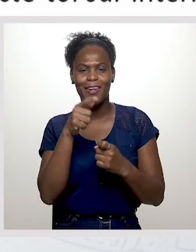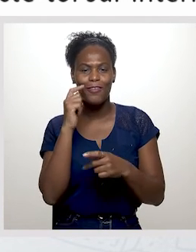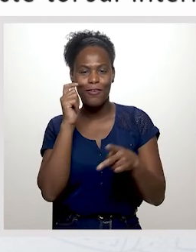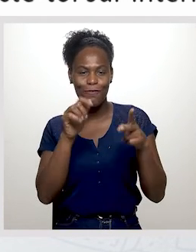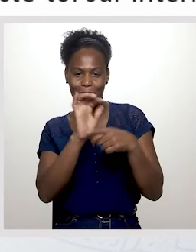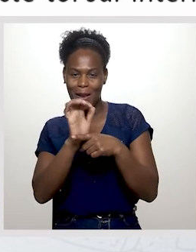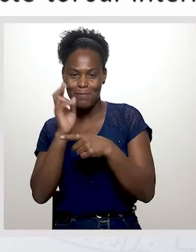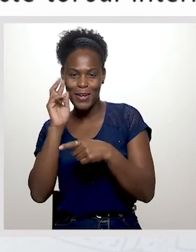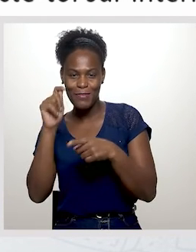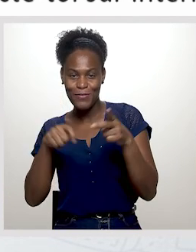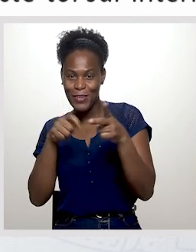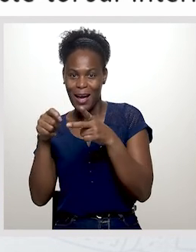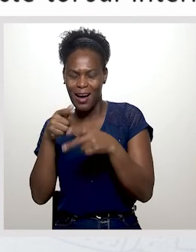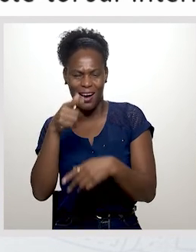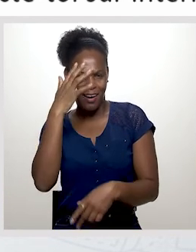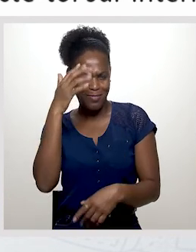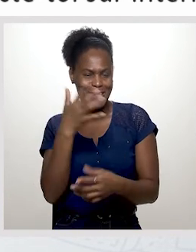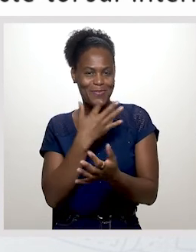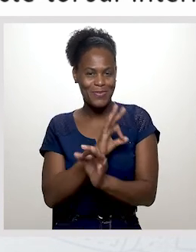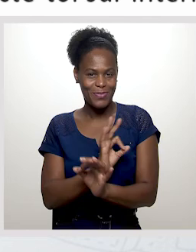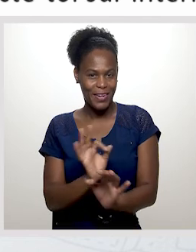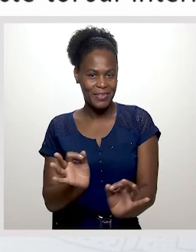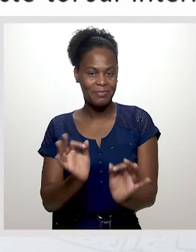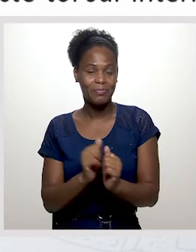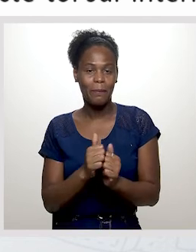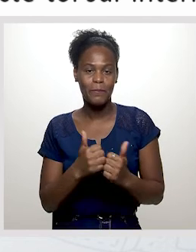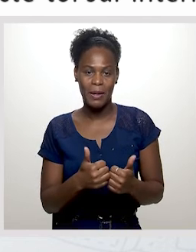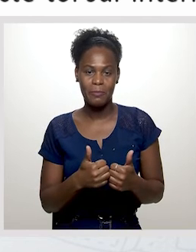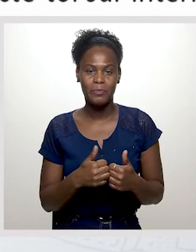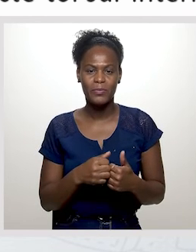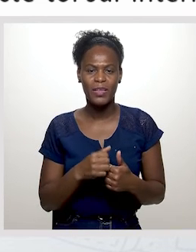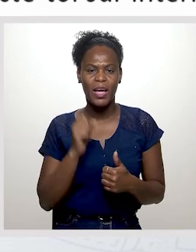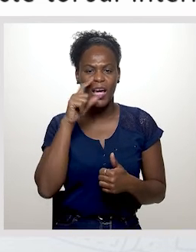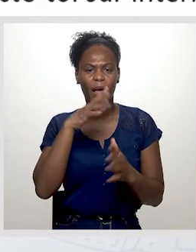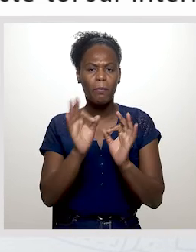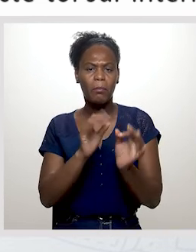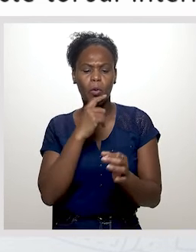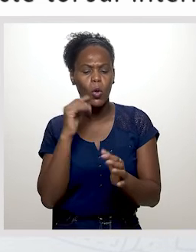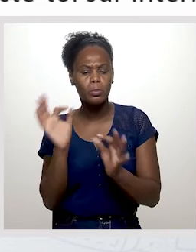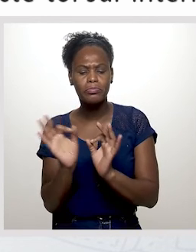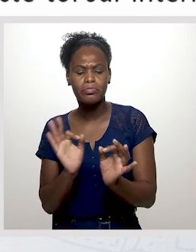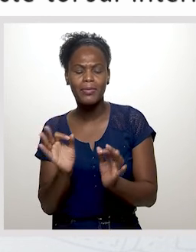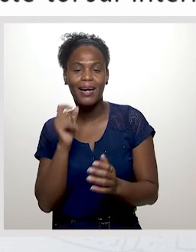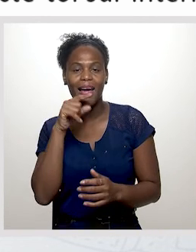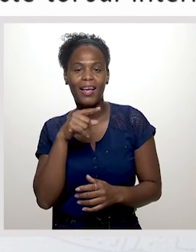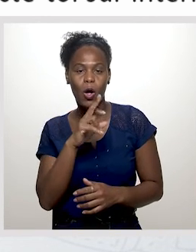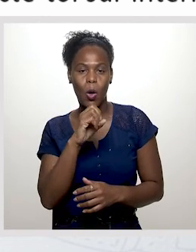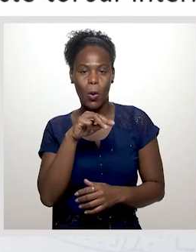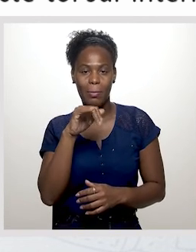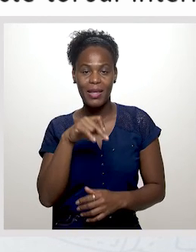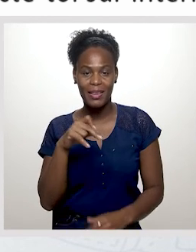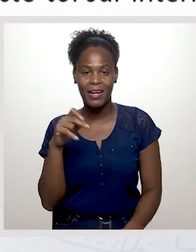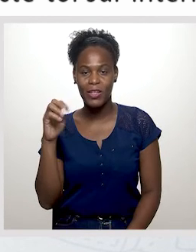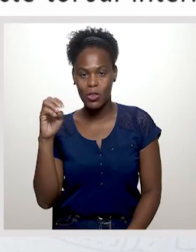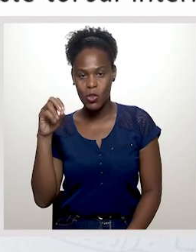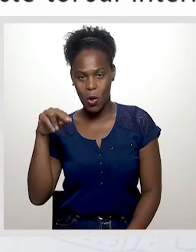film? Je l'ai trouvé magnifique. B. Qui a préparé ce gâteau? Romina,